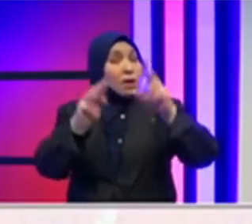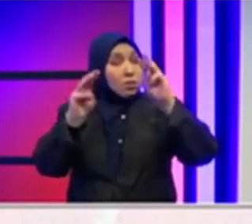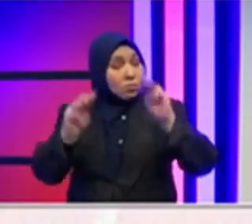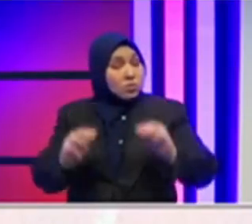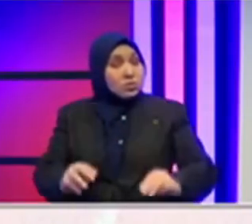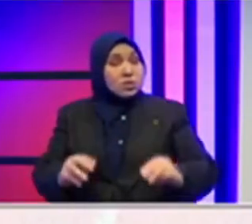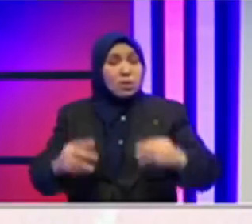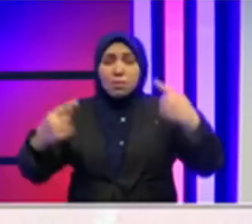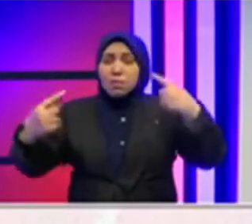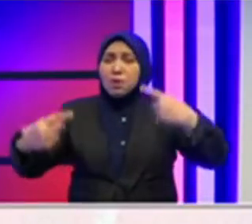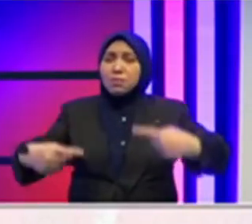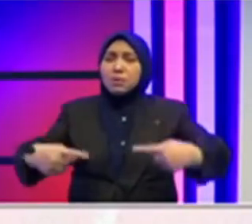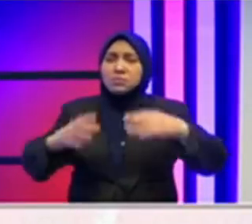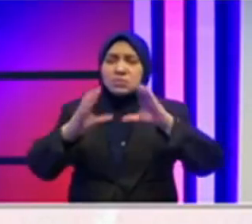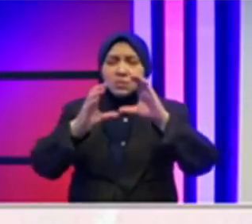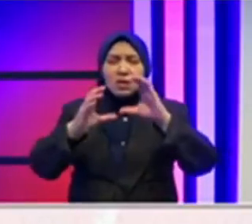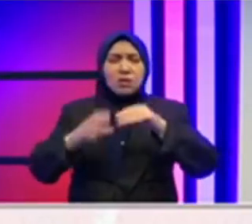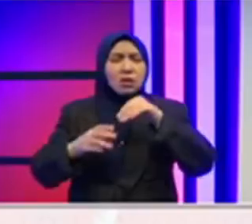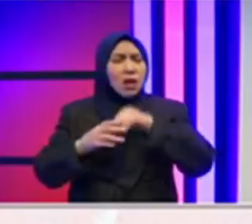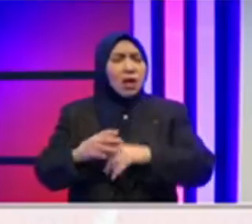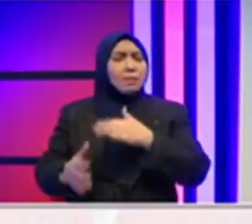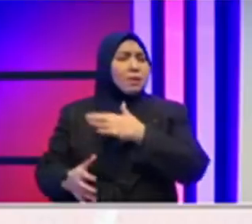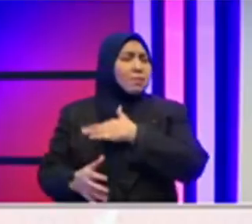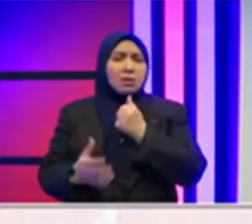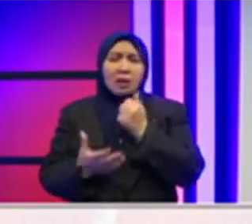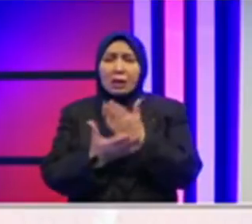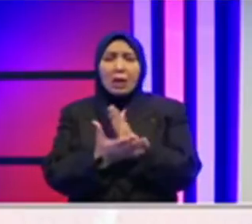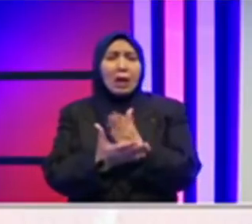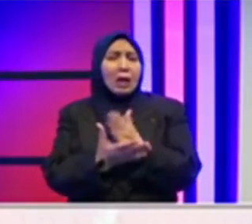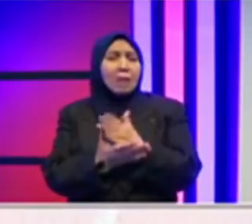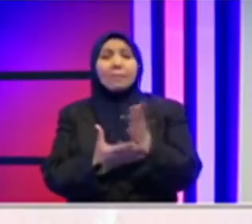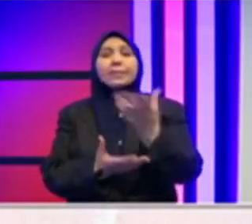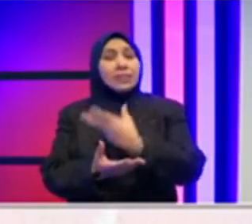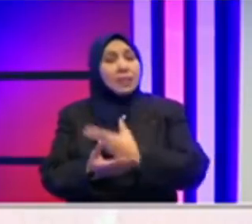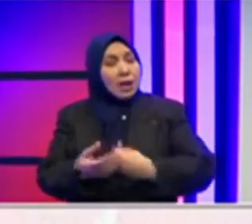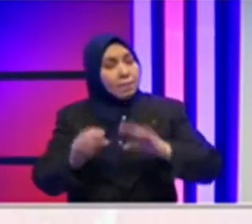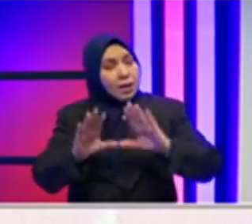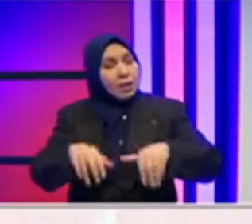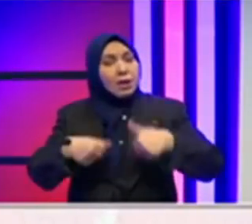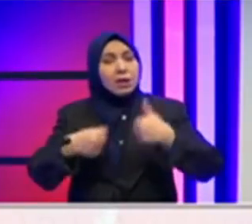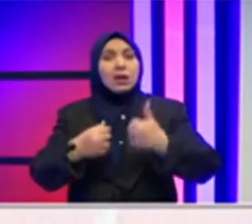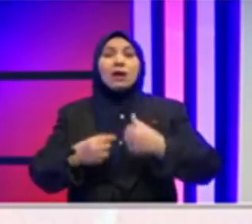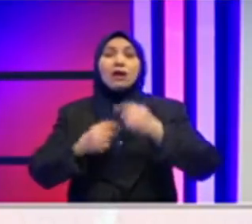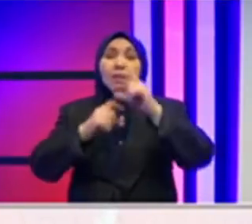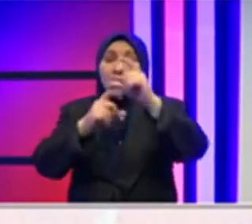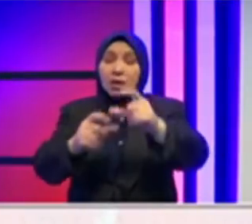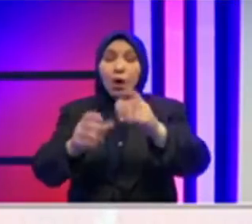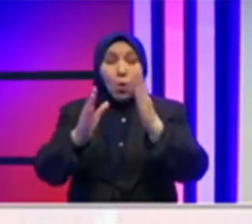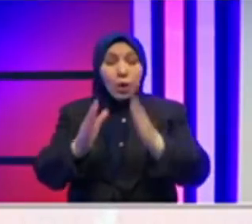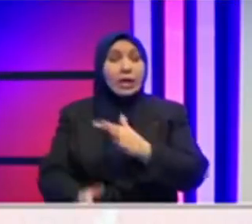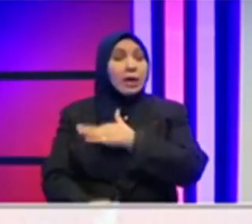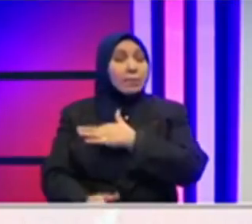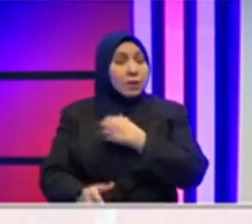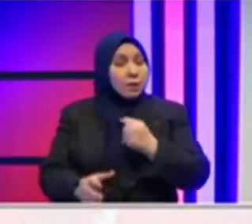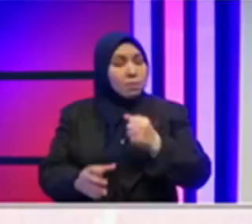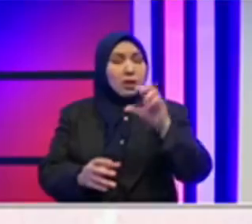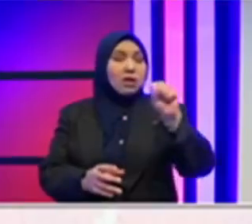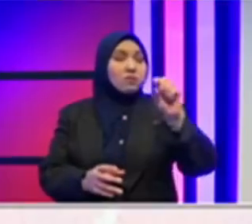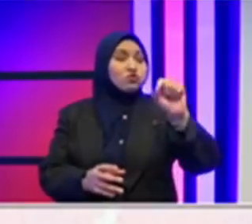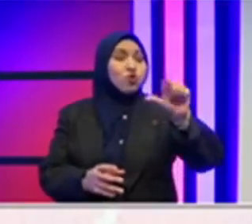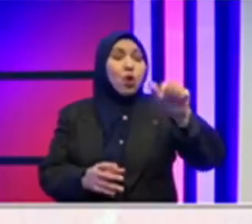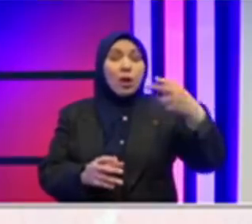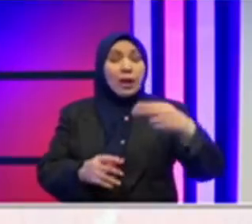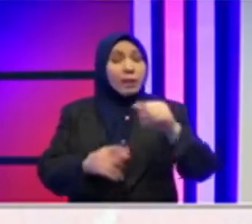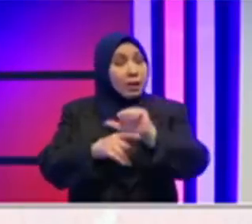perbalahan secara batil, keimanan yang tidak konsisten dan bagaimana ganjaran bagi orang-orang yang beriman, yang soleh, yang